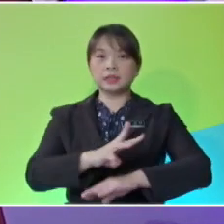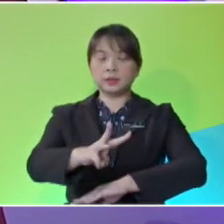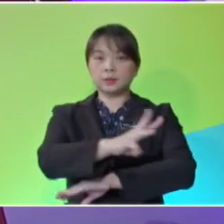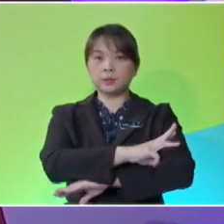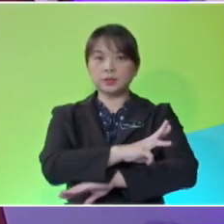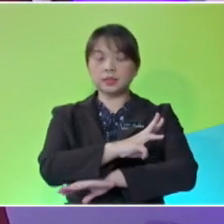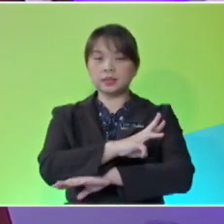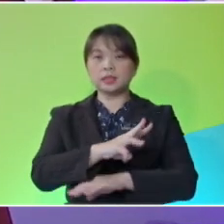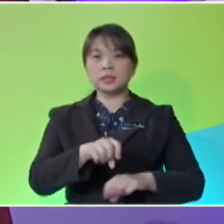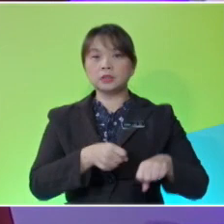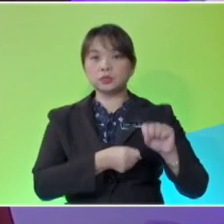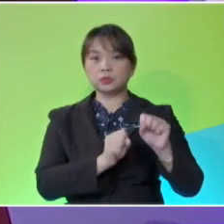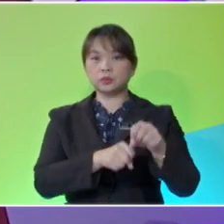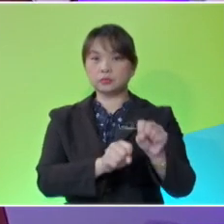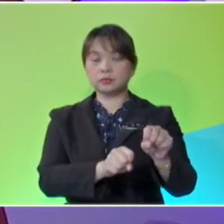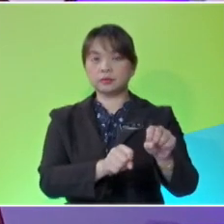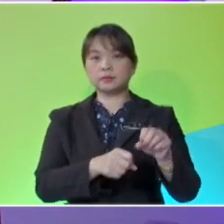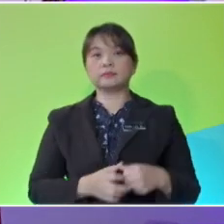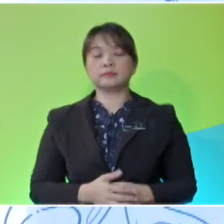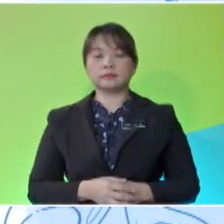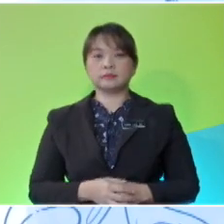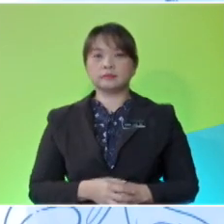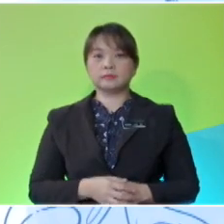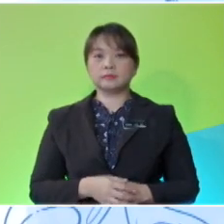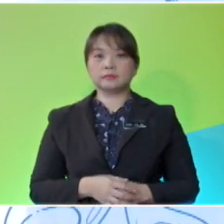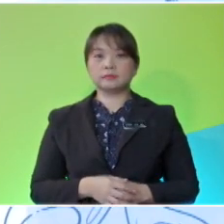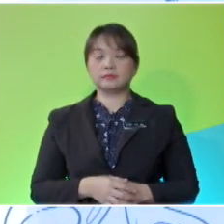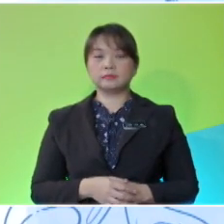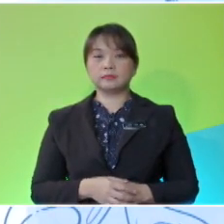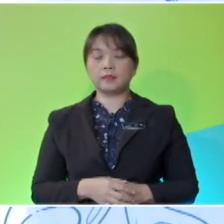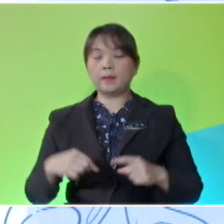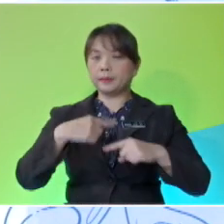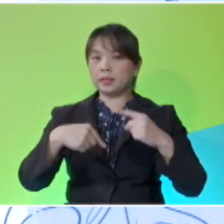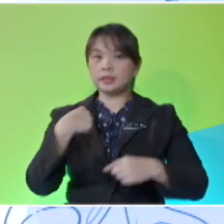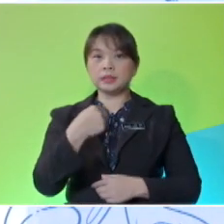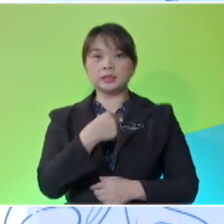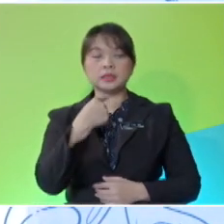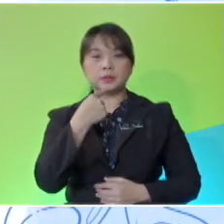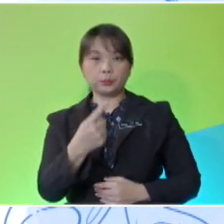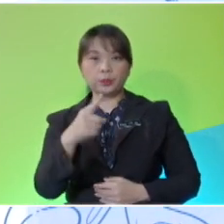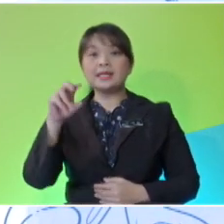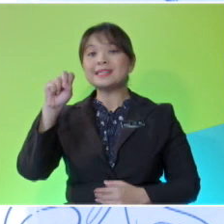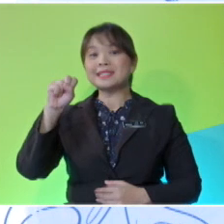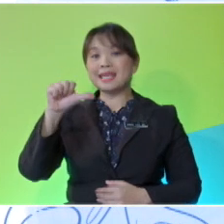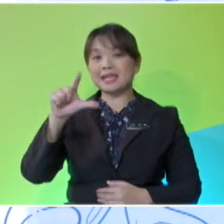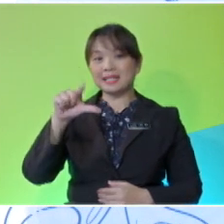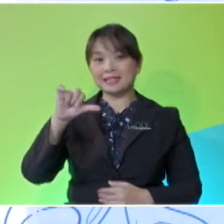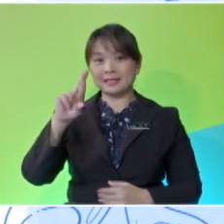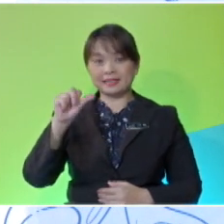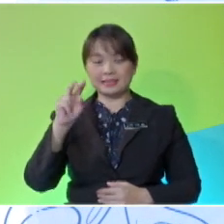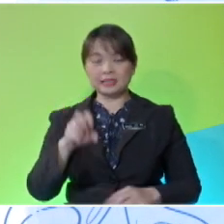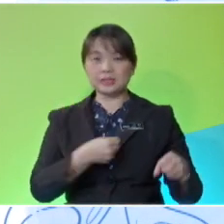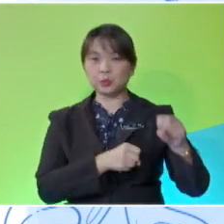kebiasaannya kawasan saliran akan menggunakan simbol garis lisan Oke bila kita sebut saliran ia menunjukkan kawasan tersebut